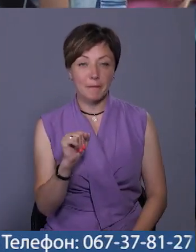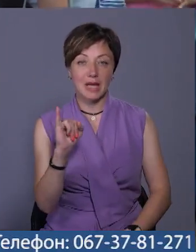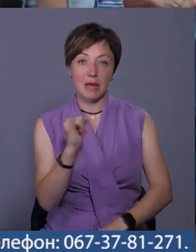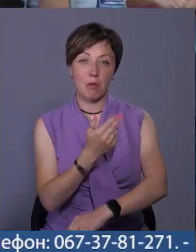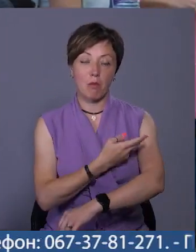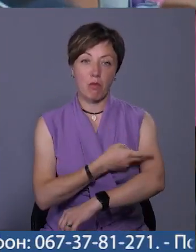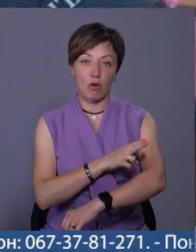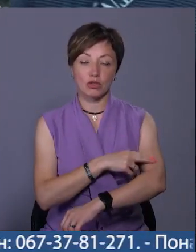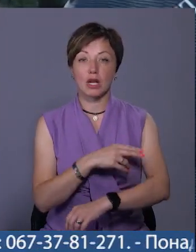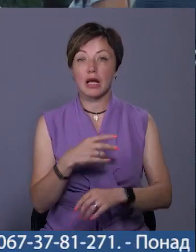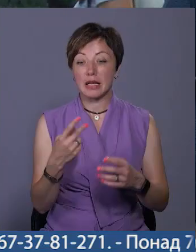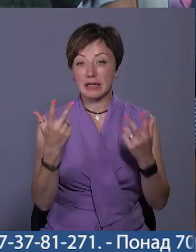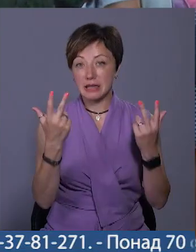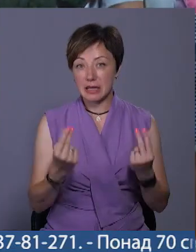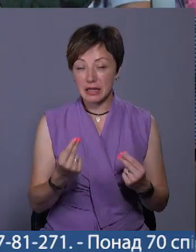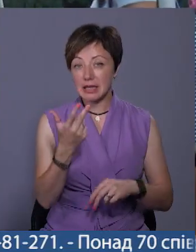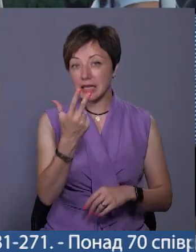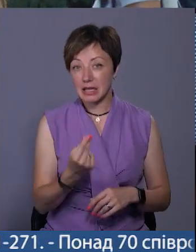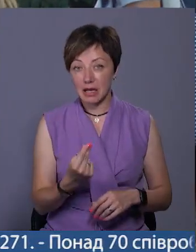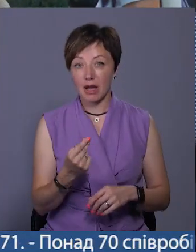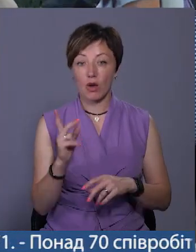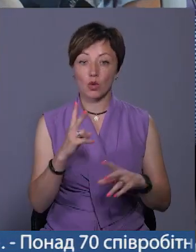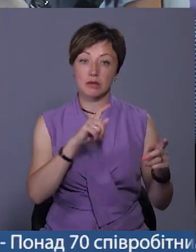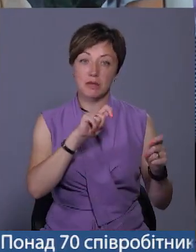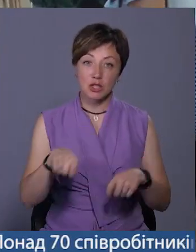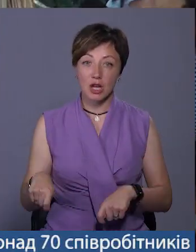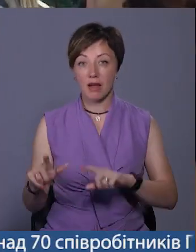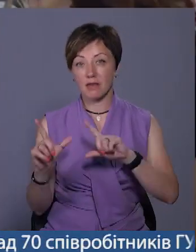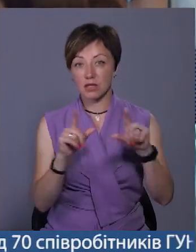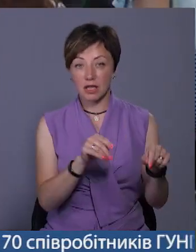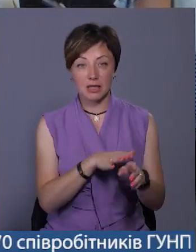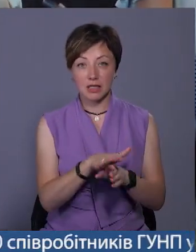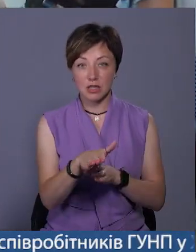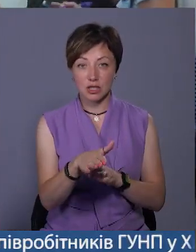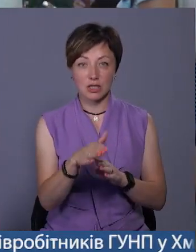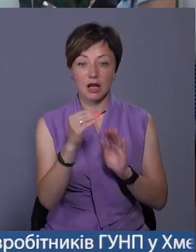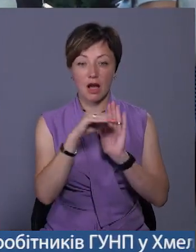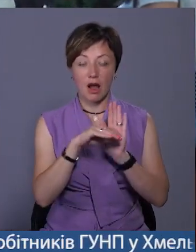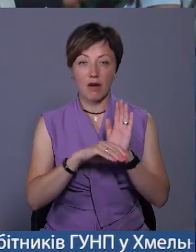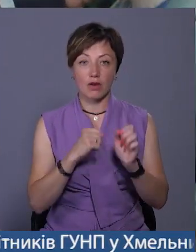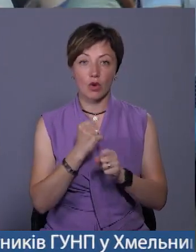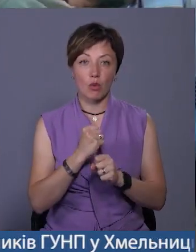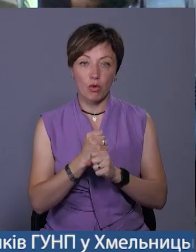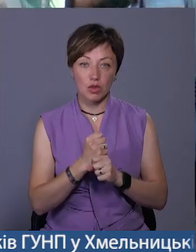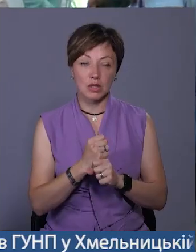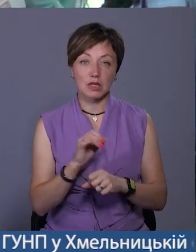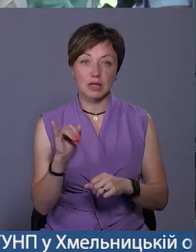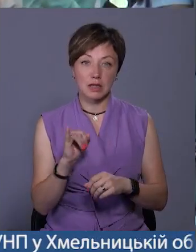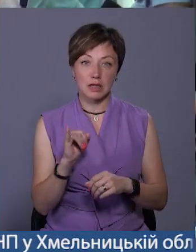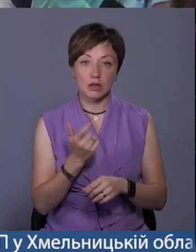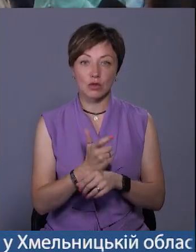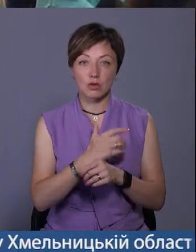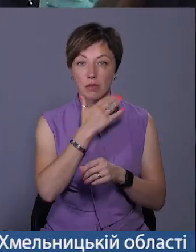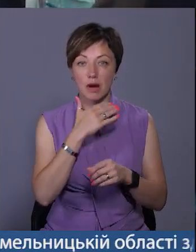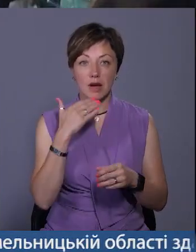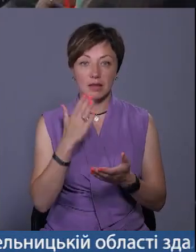що три дня в нас хтось приїжджає, хтось від'їжджає, тому в нас дуже зараз насичений графік роботи і дуже